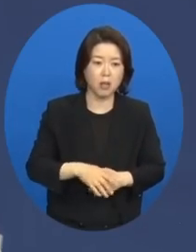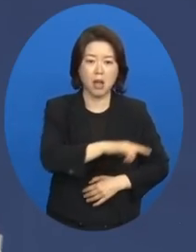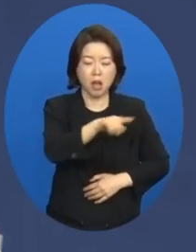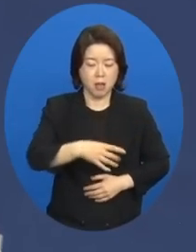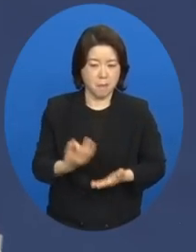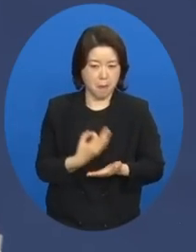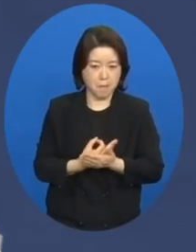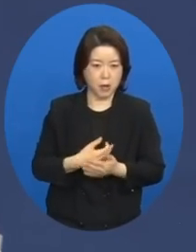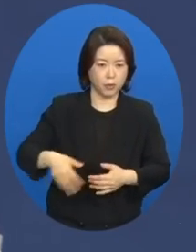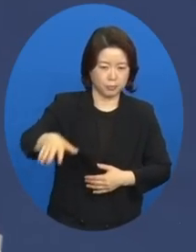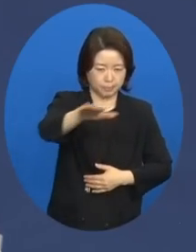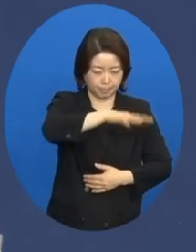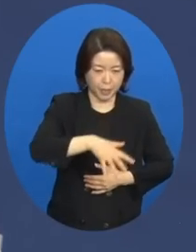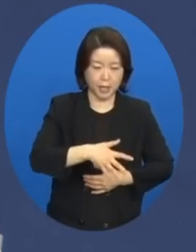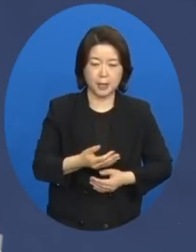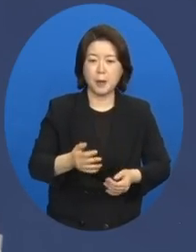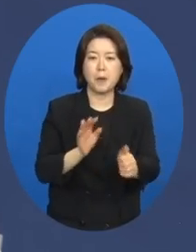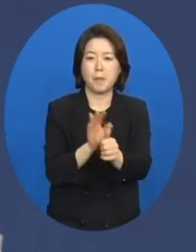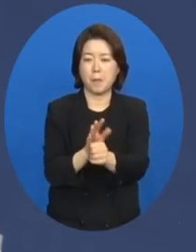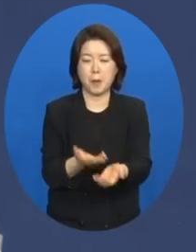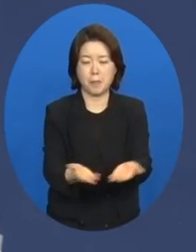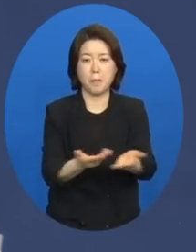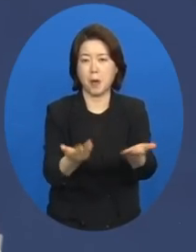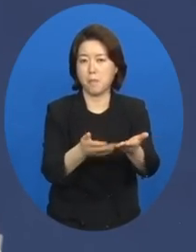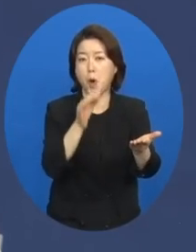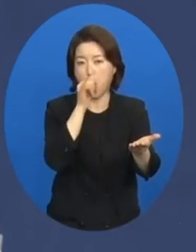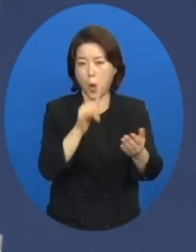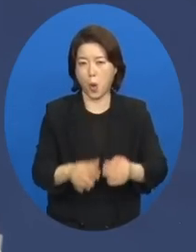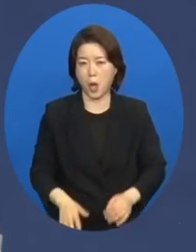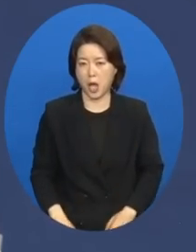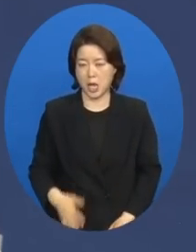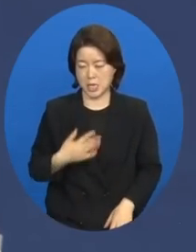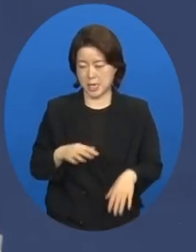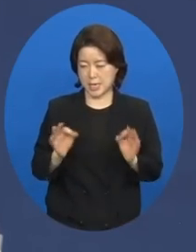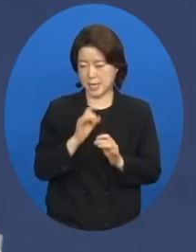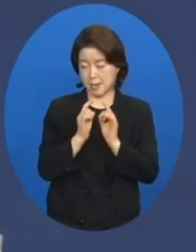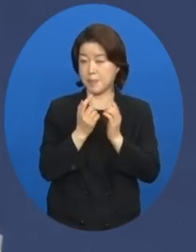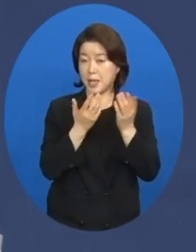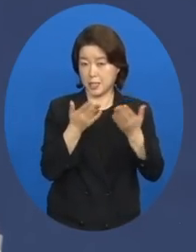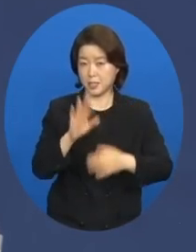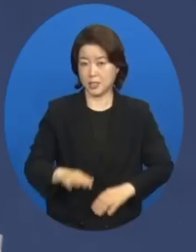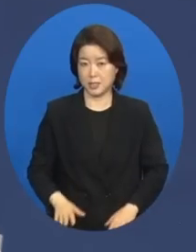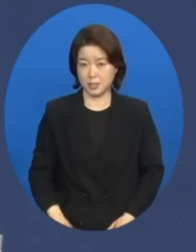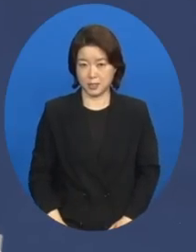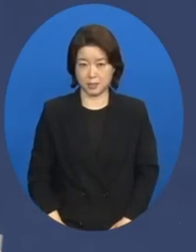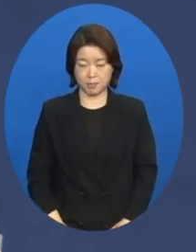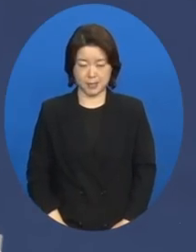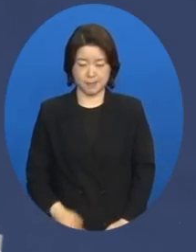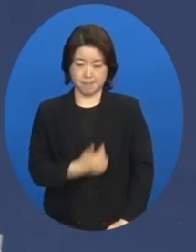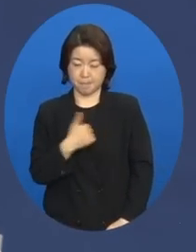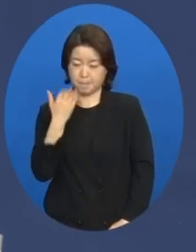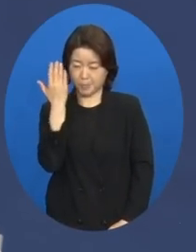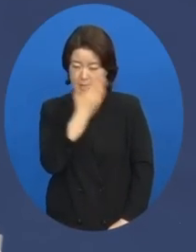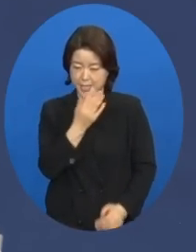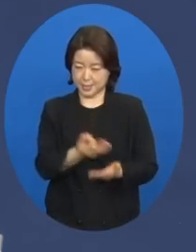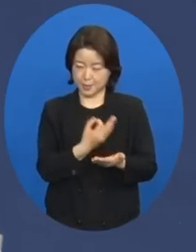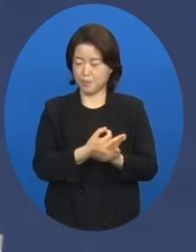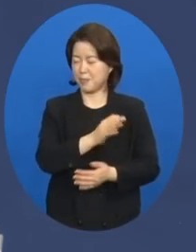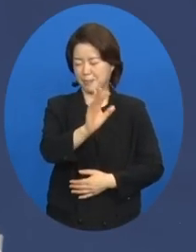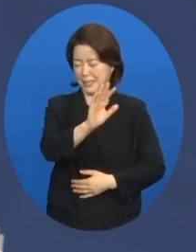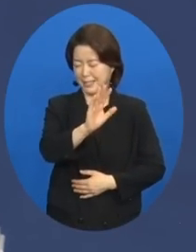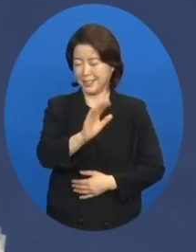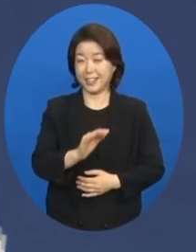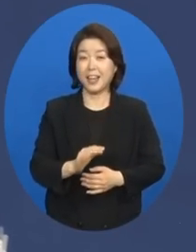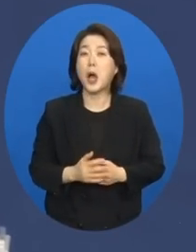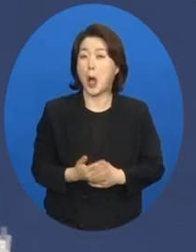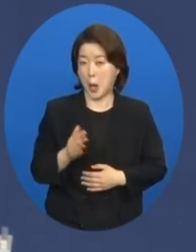만큼 그 재주가 좋으셨어요. 물론 제가 잠깐 말씀드렸는지 모르지만 그렇게 떳떳하게 그렇게 돈을 벌거나 그러진